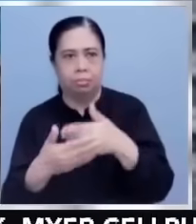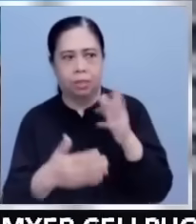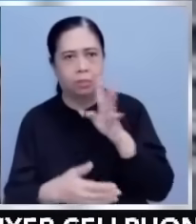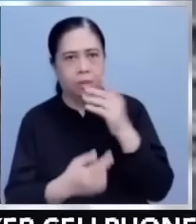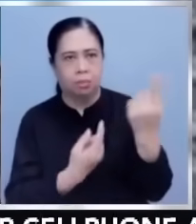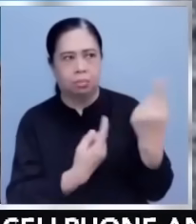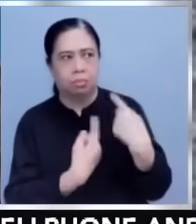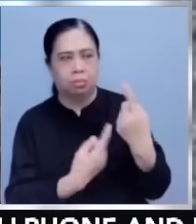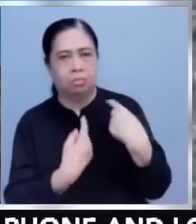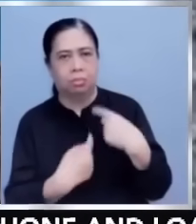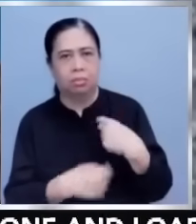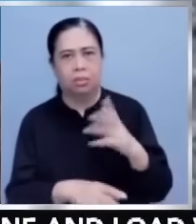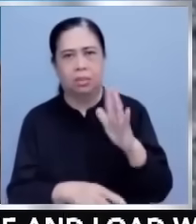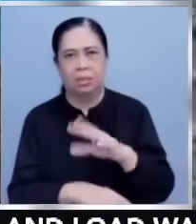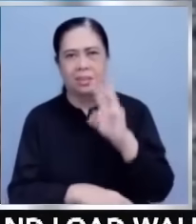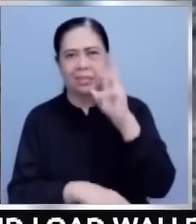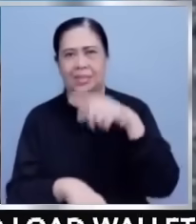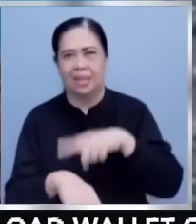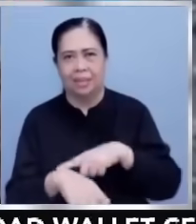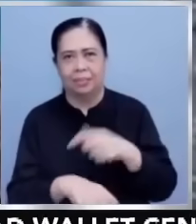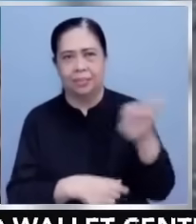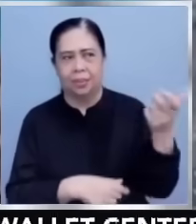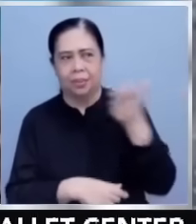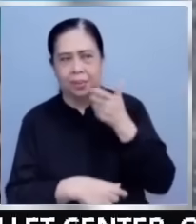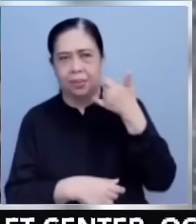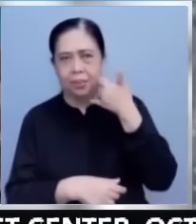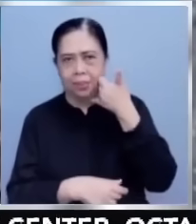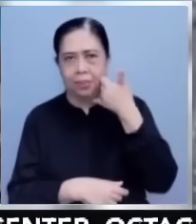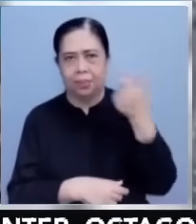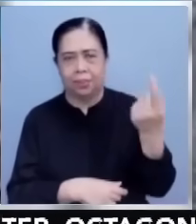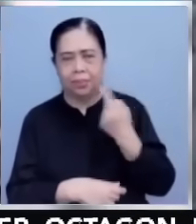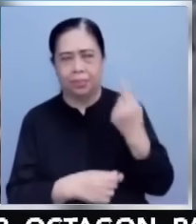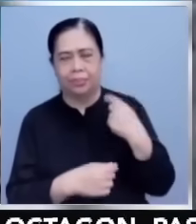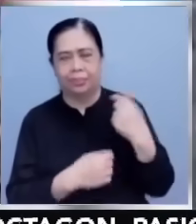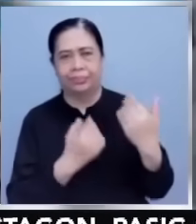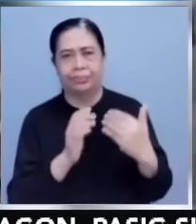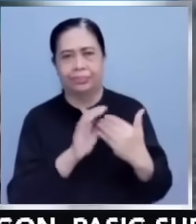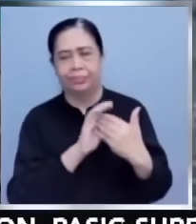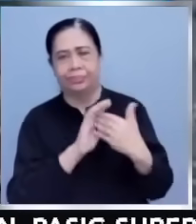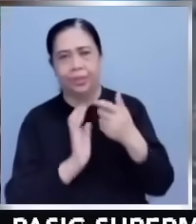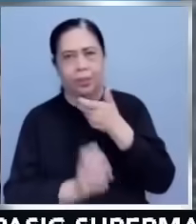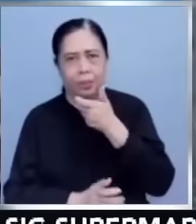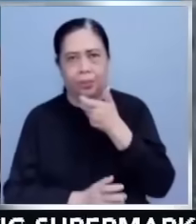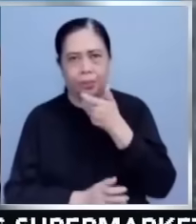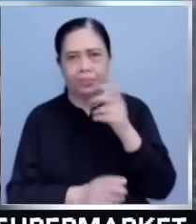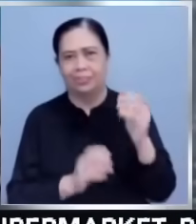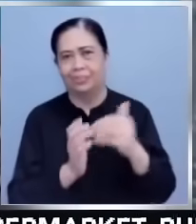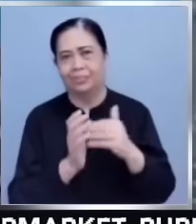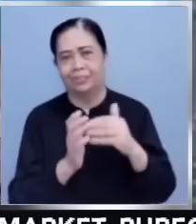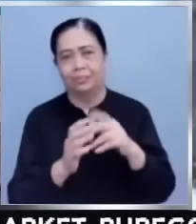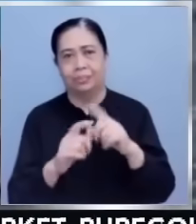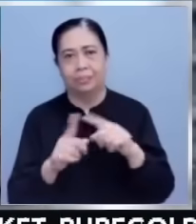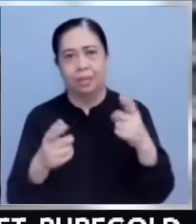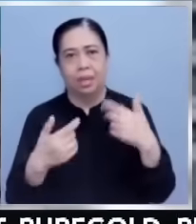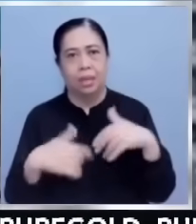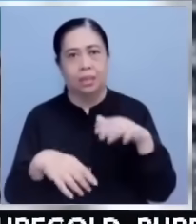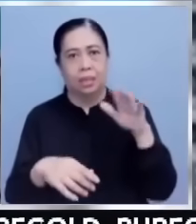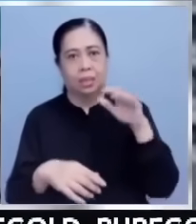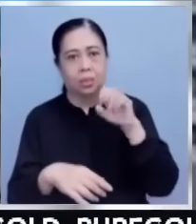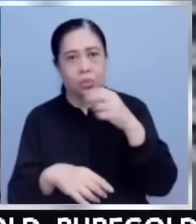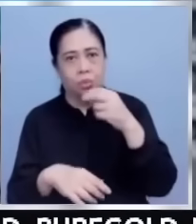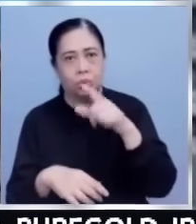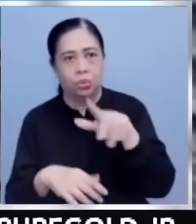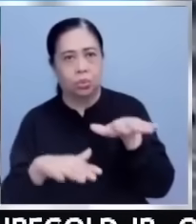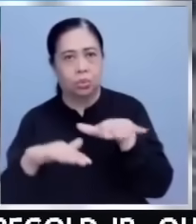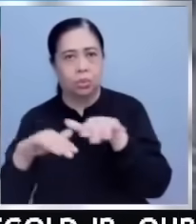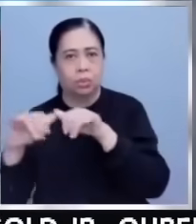sila mga 6 times, sir. Hanggang nandun tayo sa ano. Pero while we're ano na, sir, over the shoal na, wala naman na silang challenge